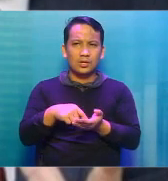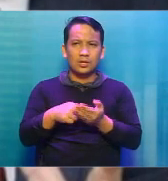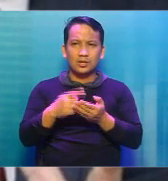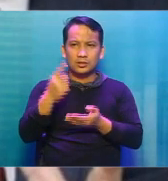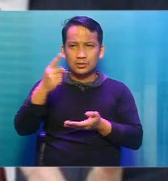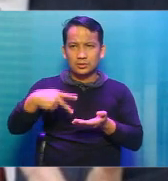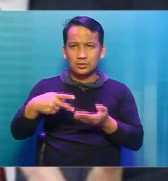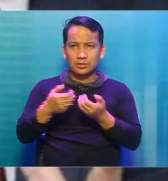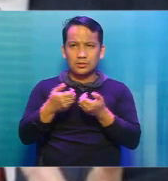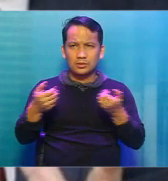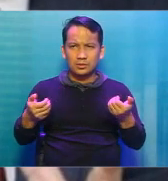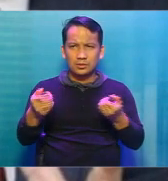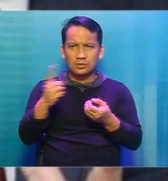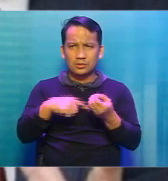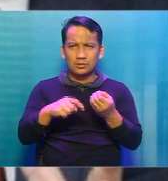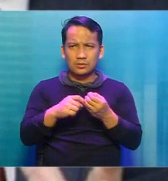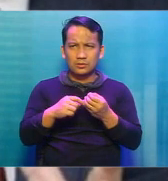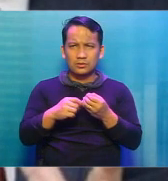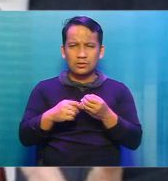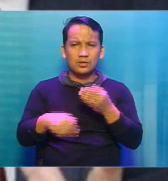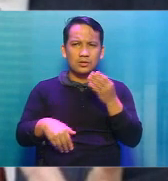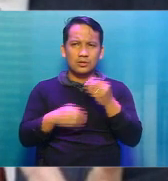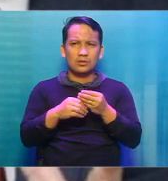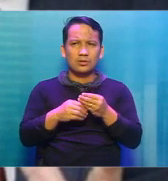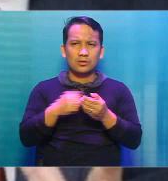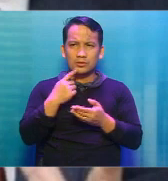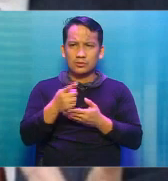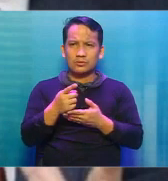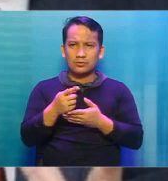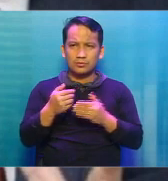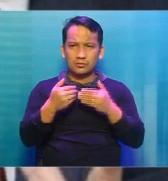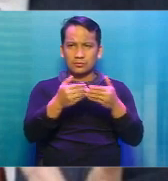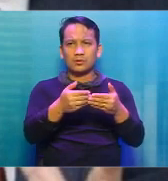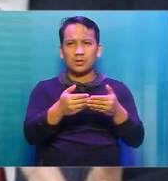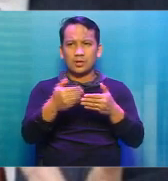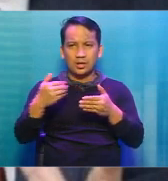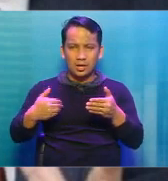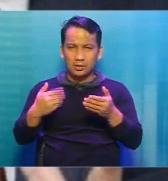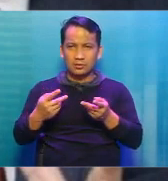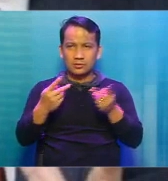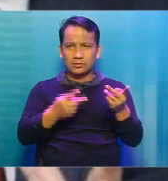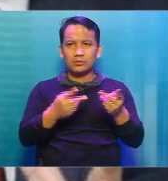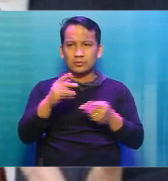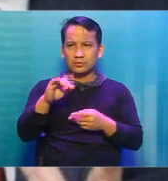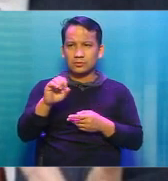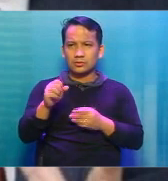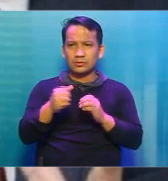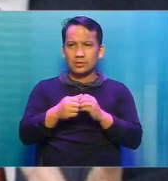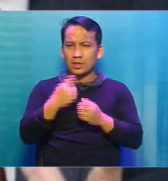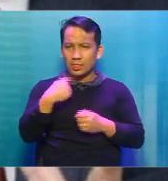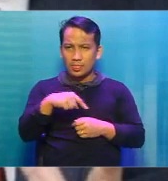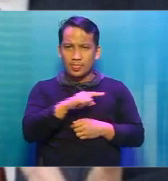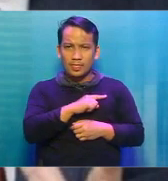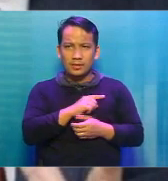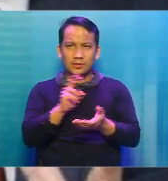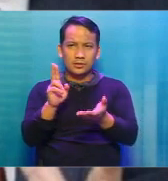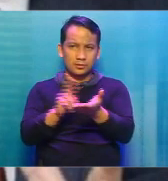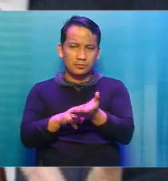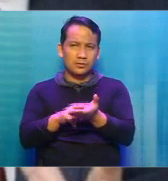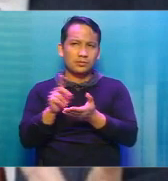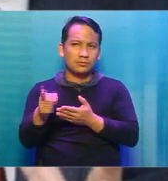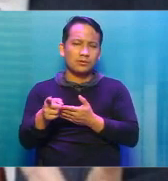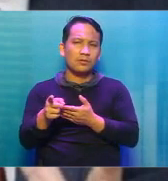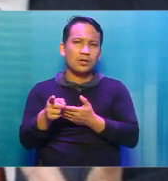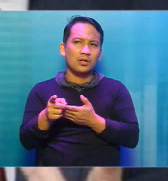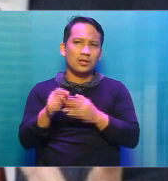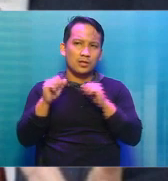at hatiin daw po namin. Aming inuurong ang petition in intervention na